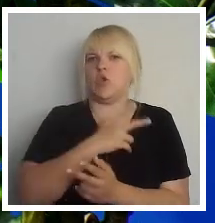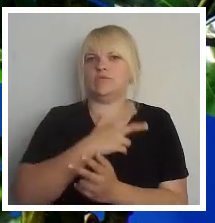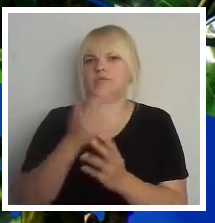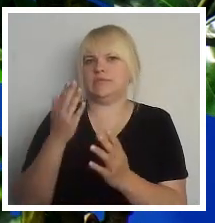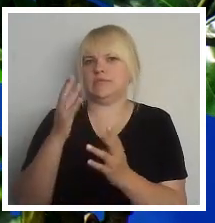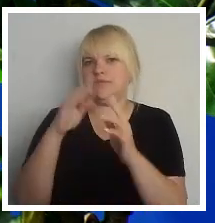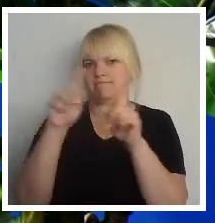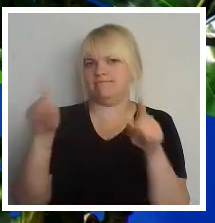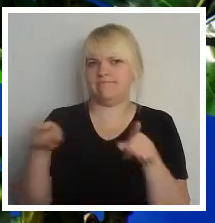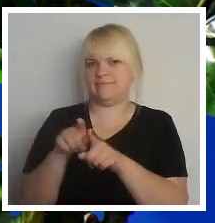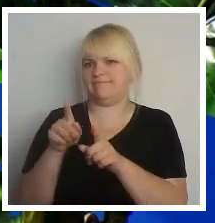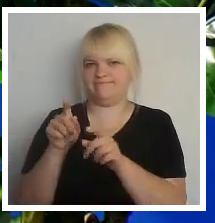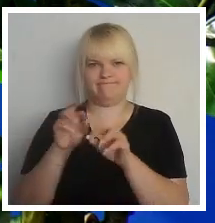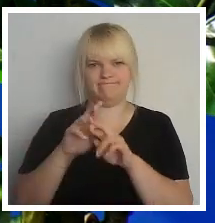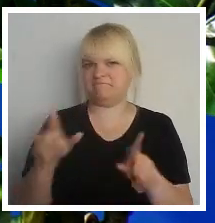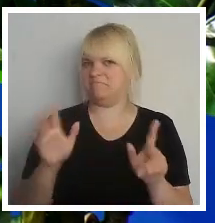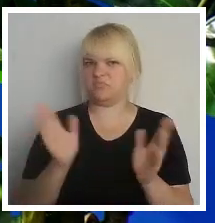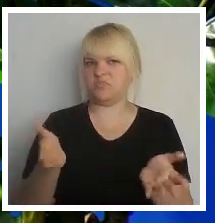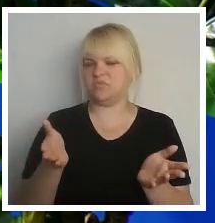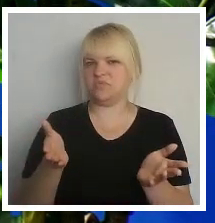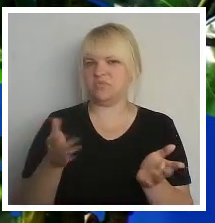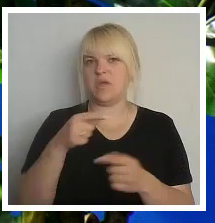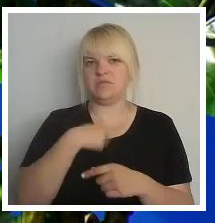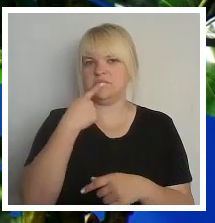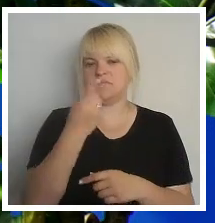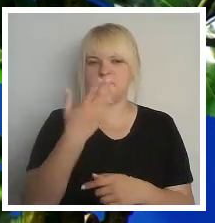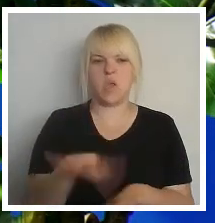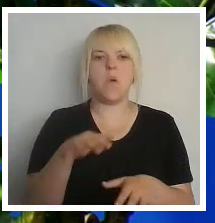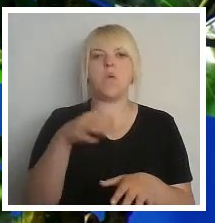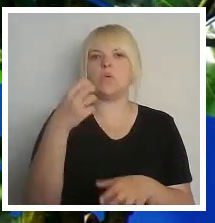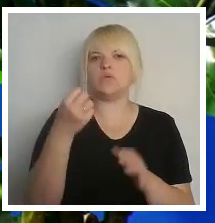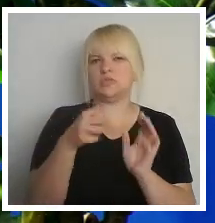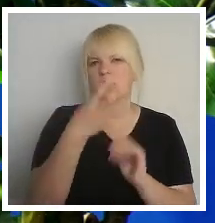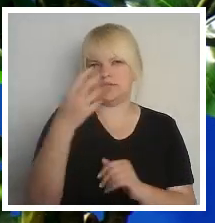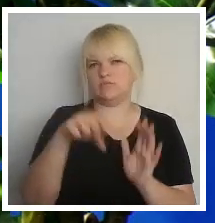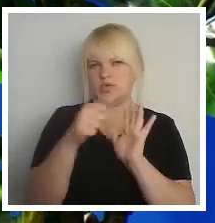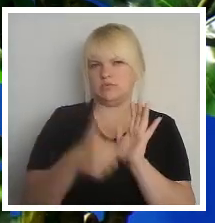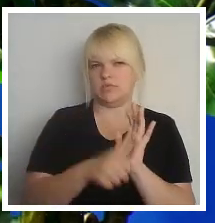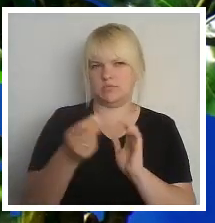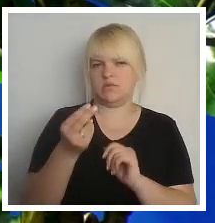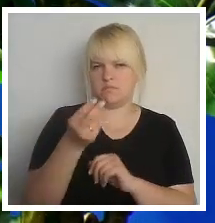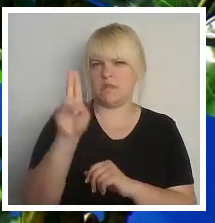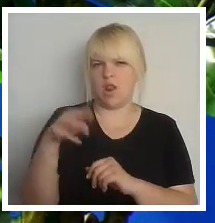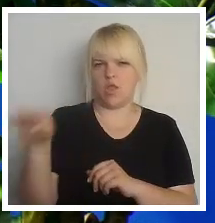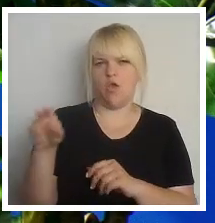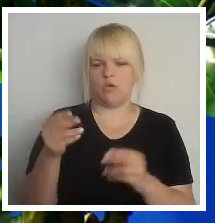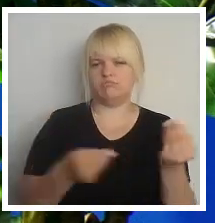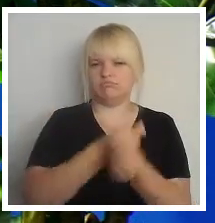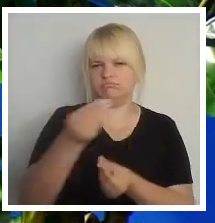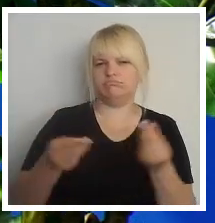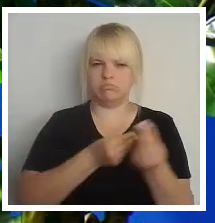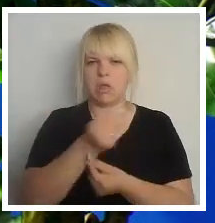soctīklu medijiem, kurus es jau nosaucu, kuriem ir 416 miljonu apgrozījums tieši no Latvijas, ne